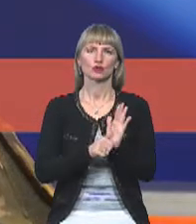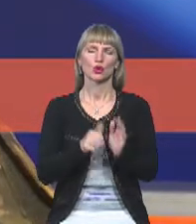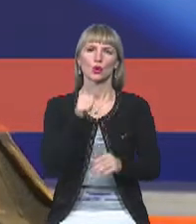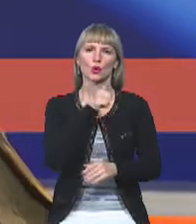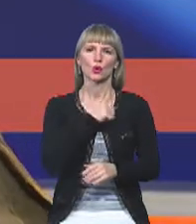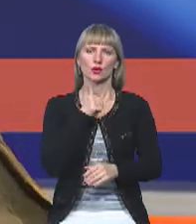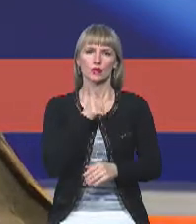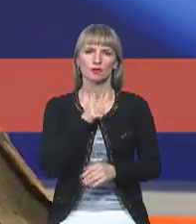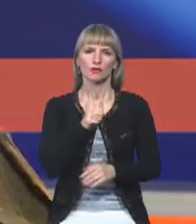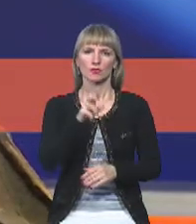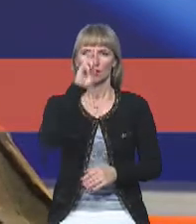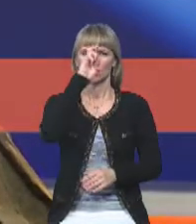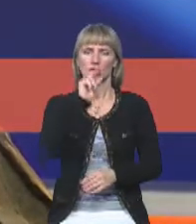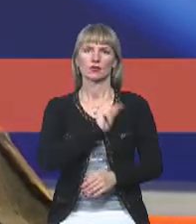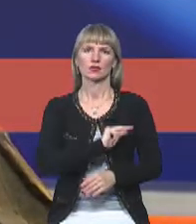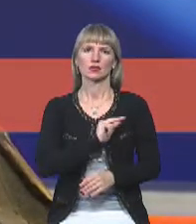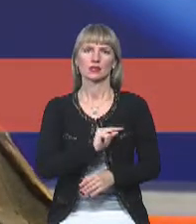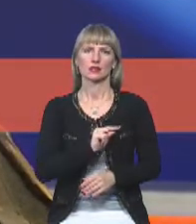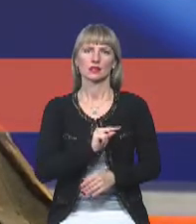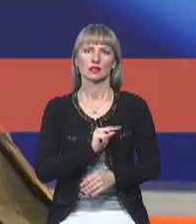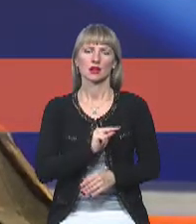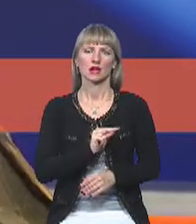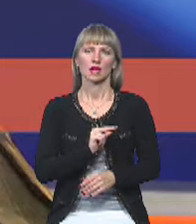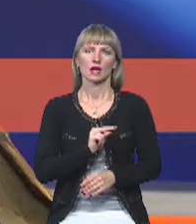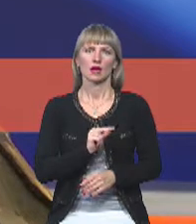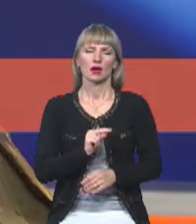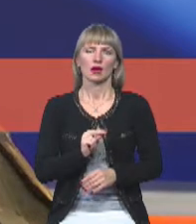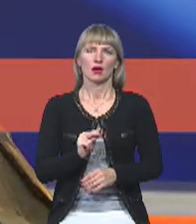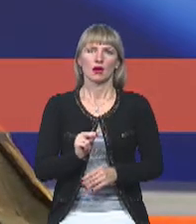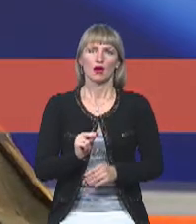в державі діє особливий стан.